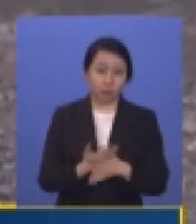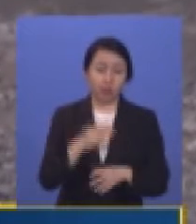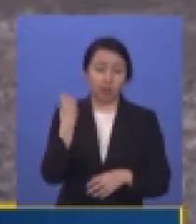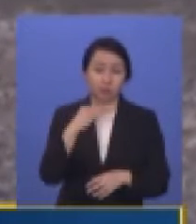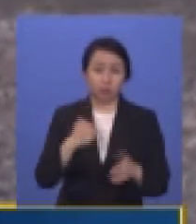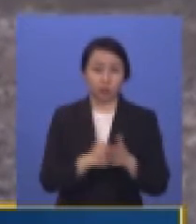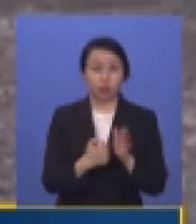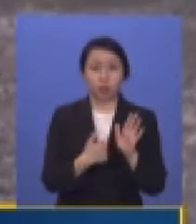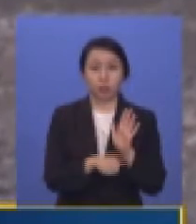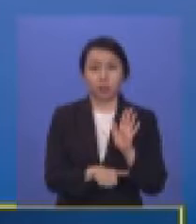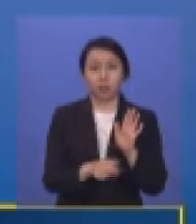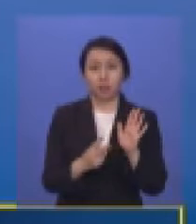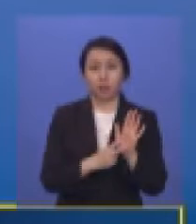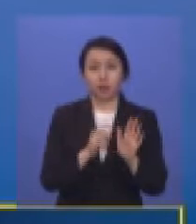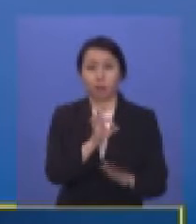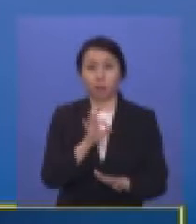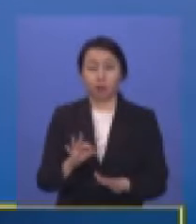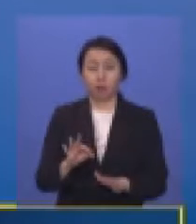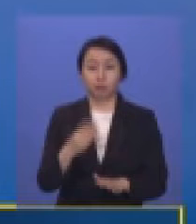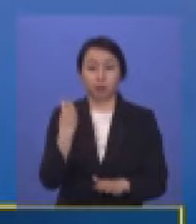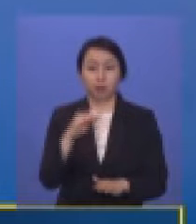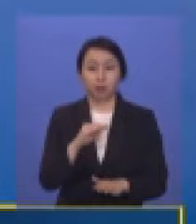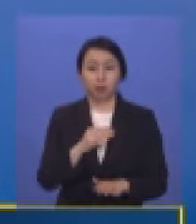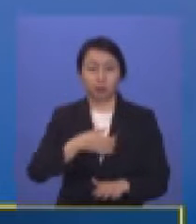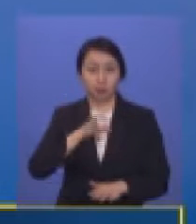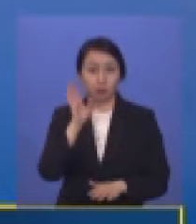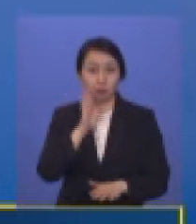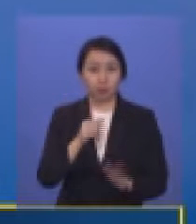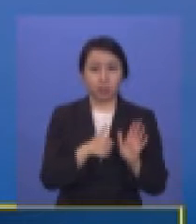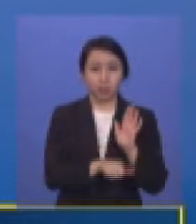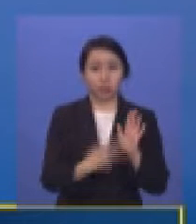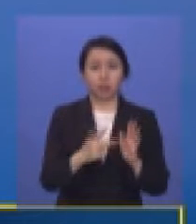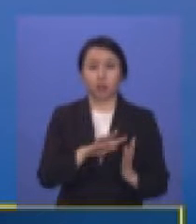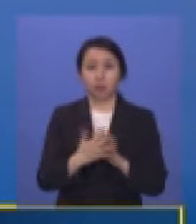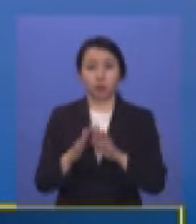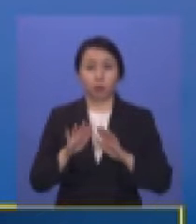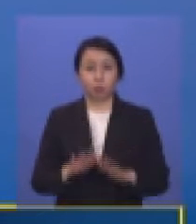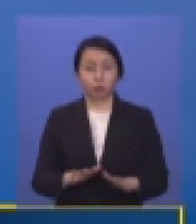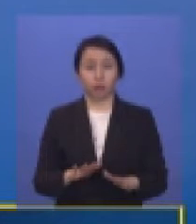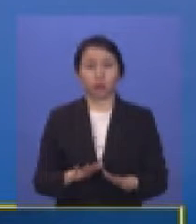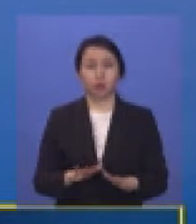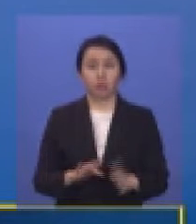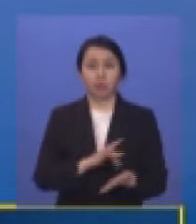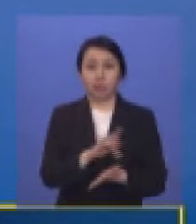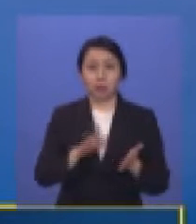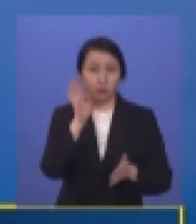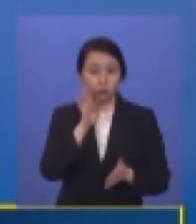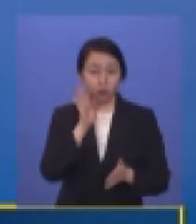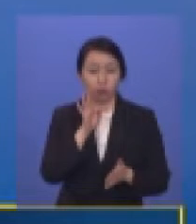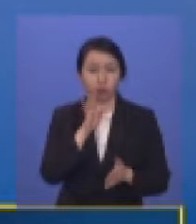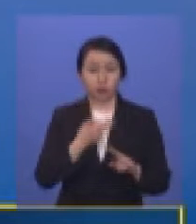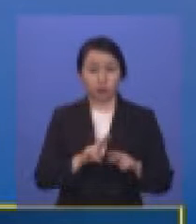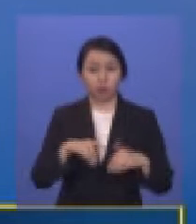качества до 67%. В районе качественной питьевой водой охвачено 63 населенных пункта. Центральным водоснабжением, из